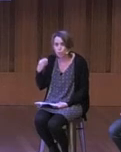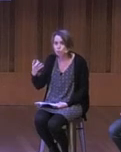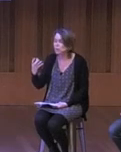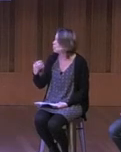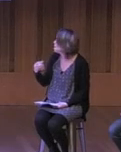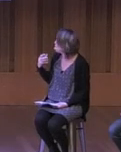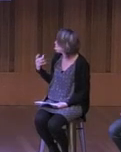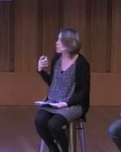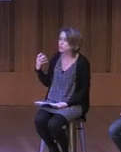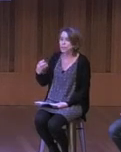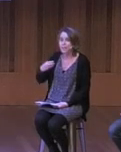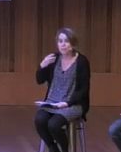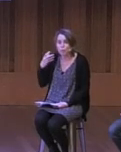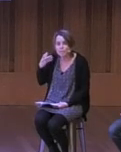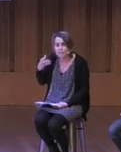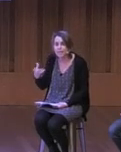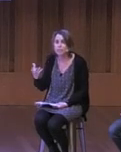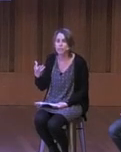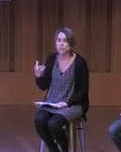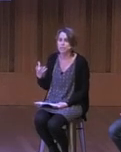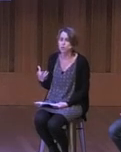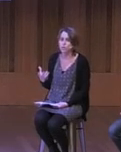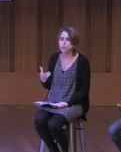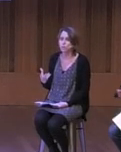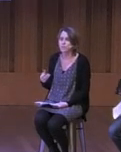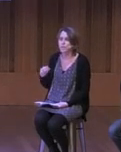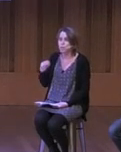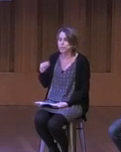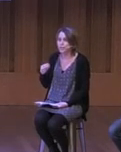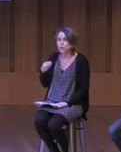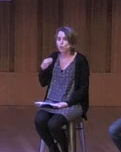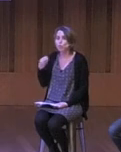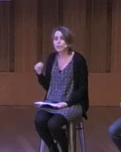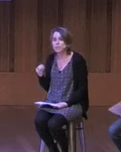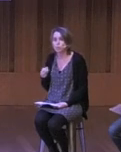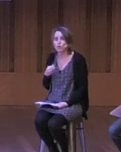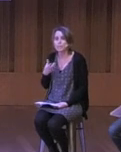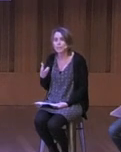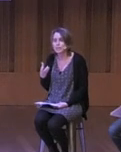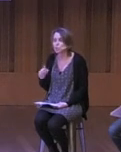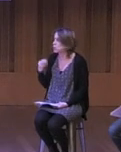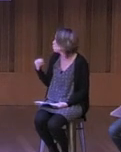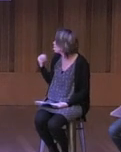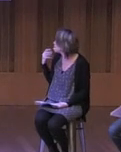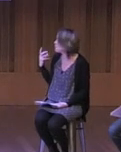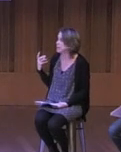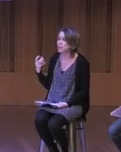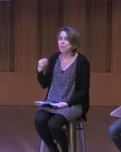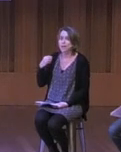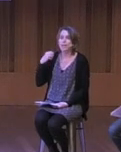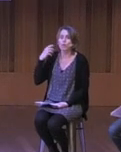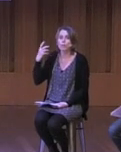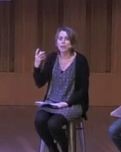sigui continu, podrem aconseguir que la naturalesa entri dintre les nostres ciutats. I per tant, no només és un lloc d'estada, sinó que és un lloc que ens